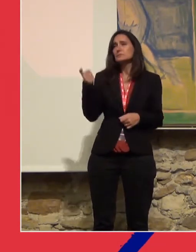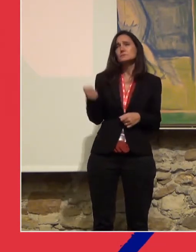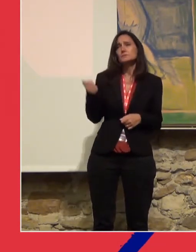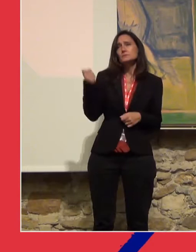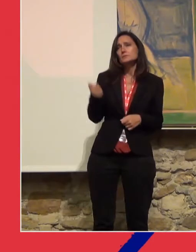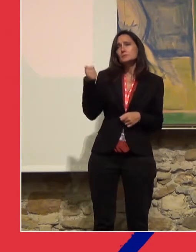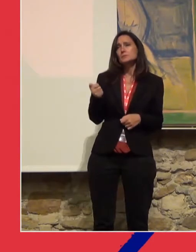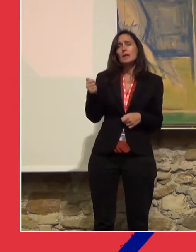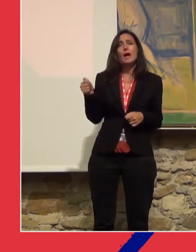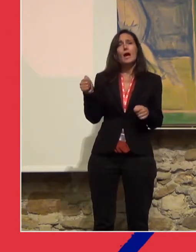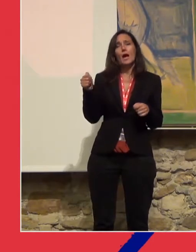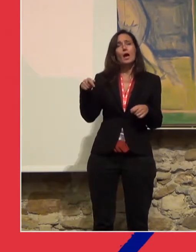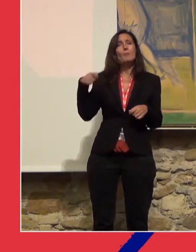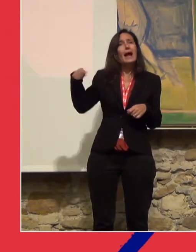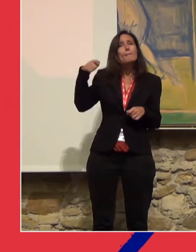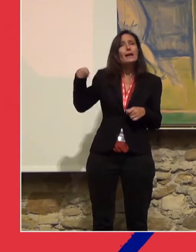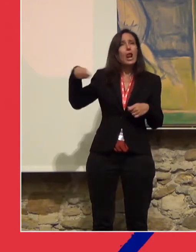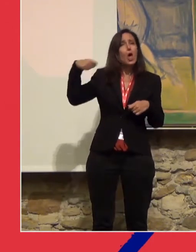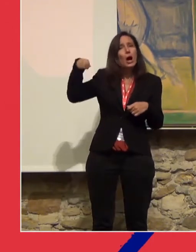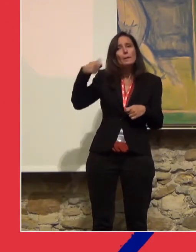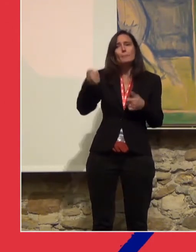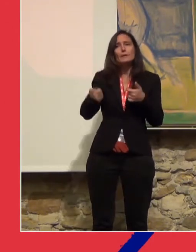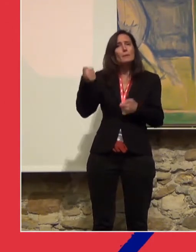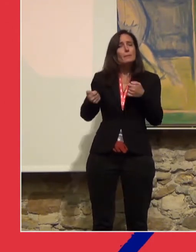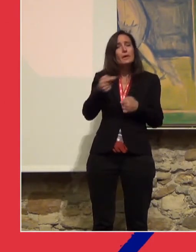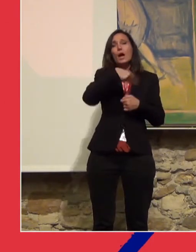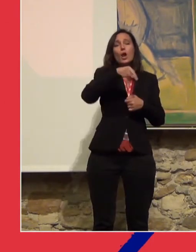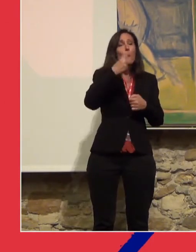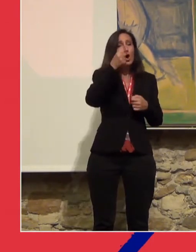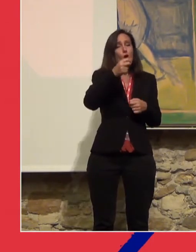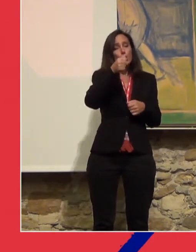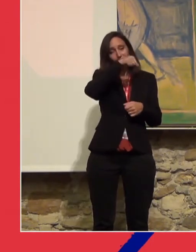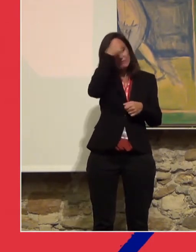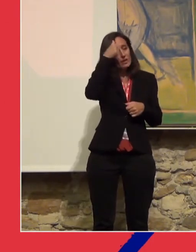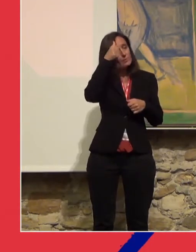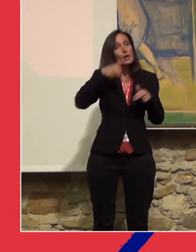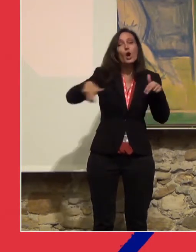correvano qua e là a aiutare quelli che si sentivano soffocare.